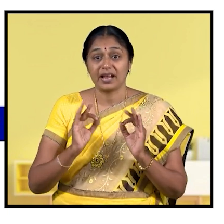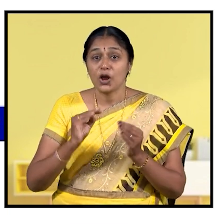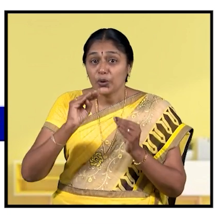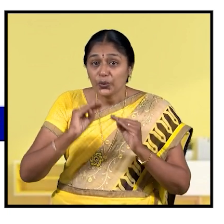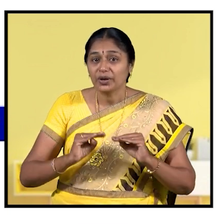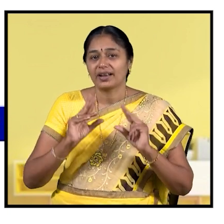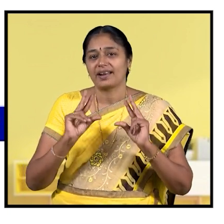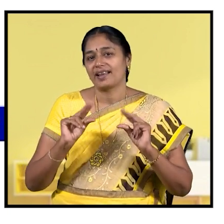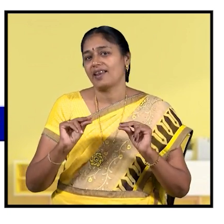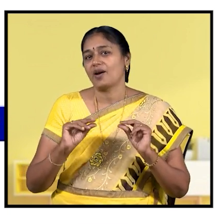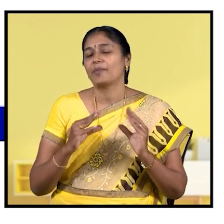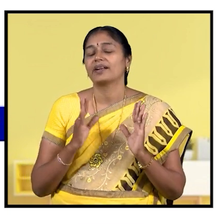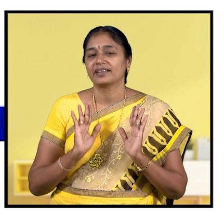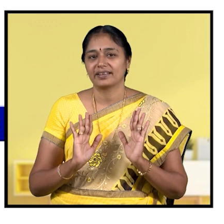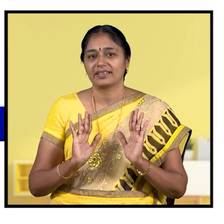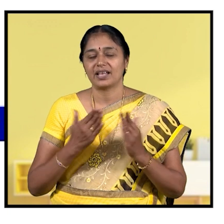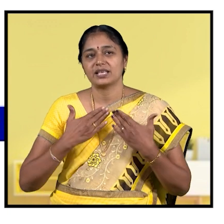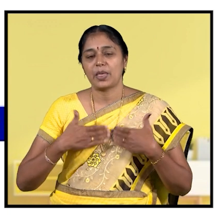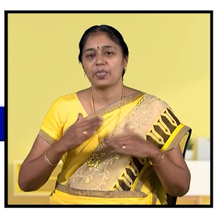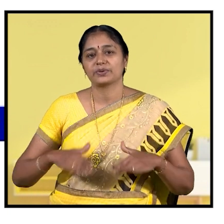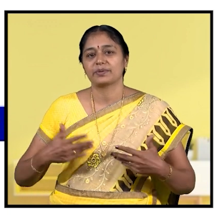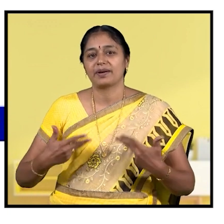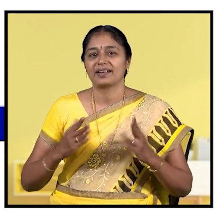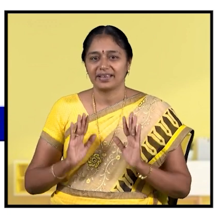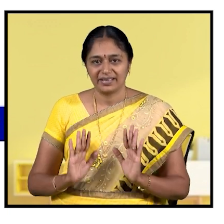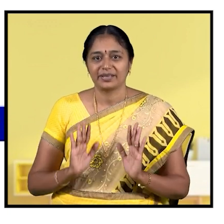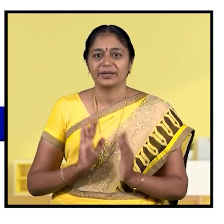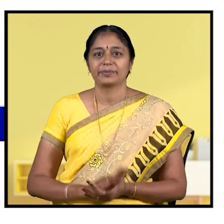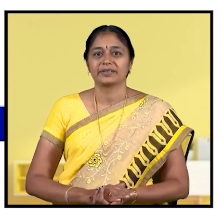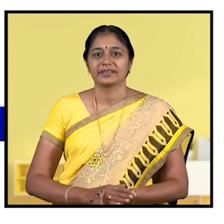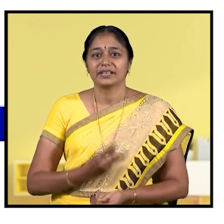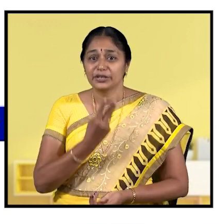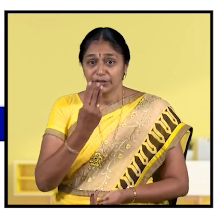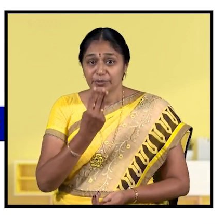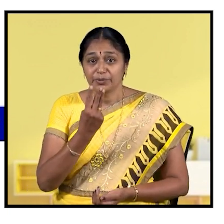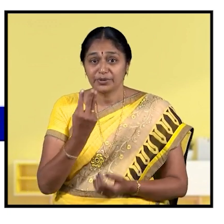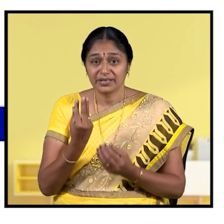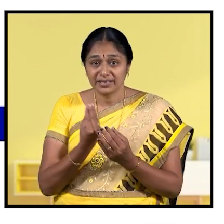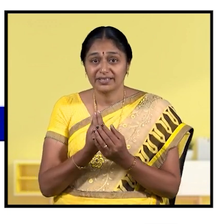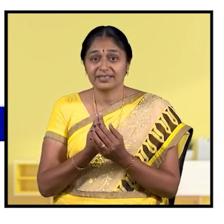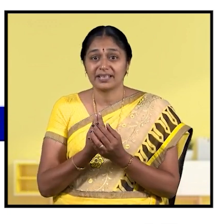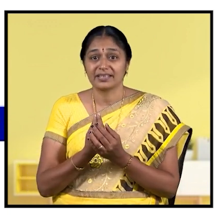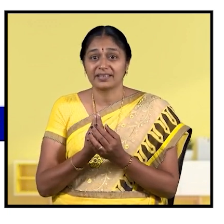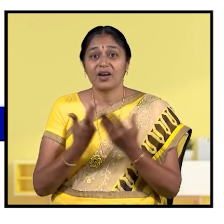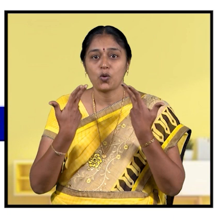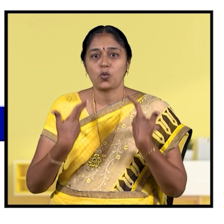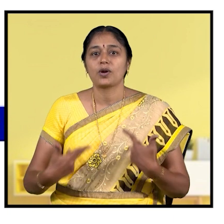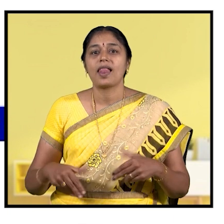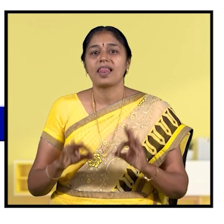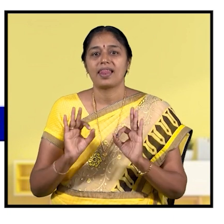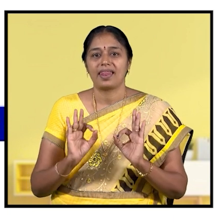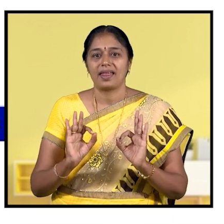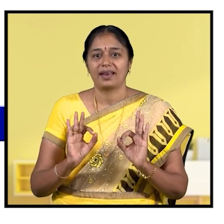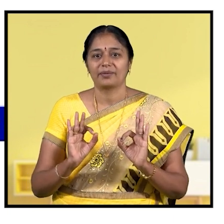நிலையில் இருந்தால் அவன் நலமாக இருக்கான் அப்படின்னு அர்த்தம். சரி, இந்த மூணு சார்ந்த விஷயந்தான் நலமே ஒழிய, நம்ம வந்து அதற்கப்புறம் தான் அந்த உடல்நலம்னு தனியாக பேசினா தான் இந்த